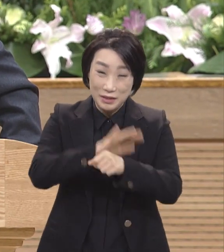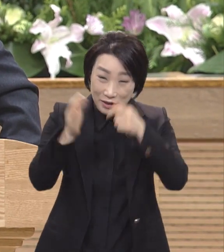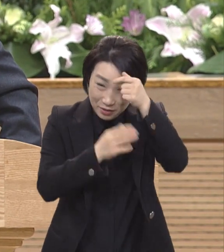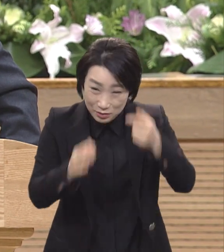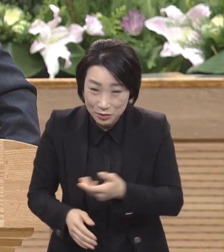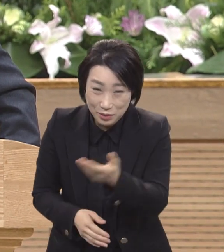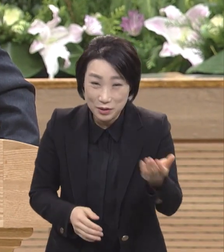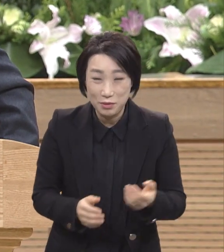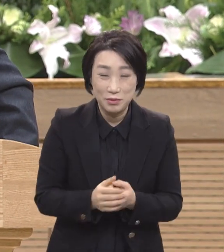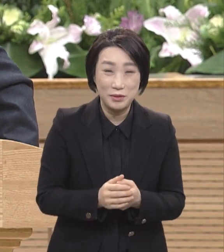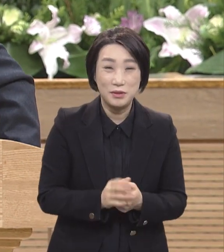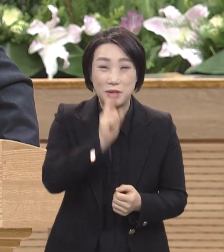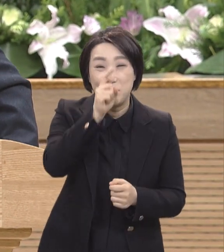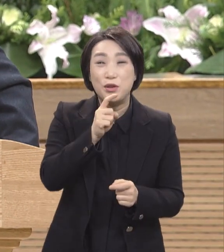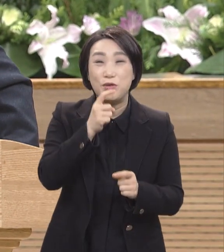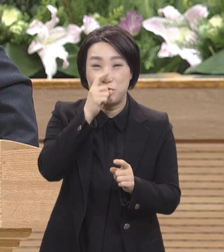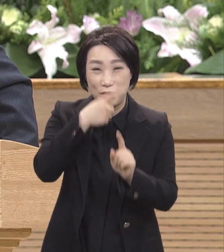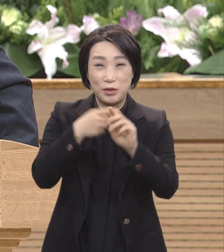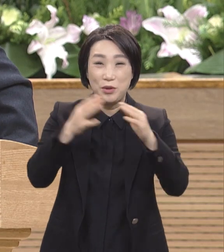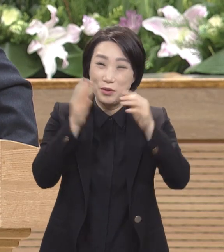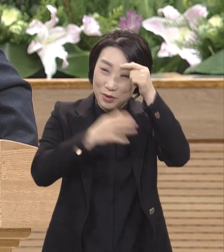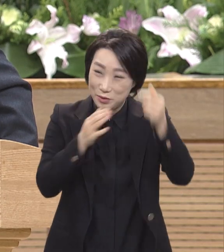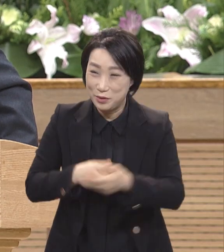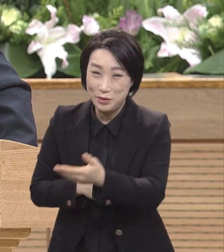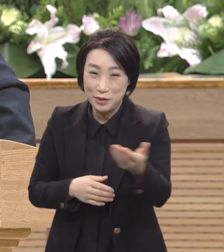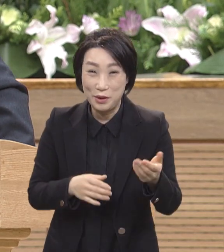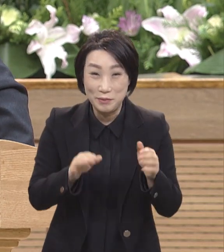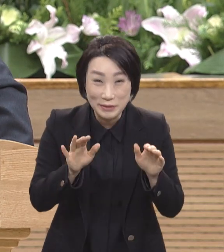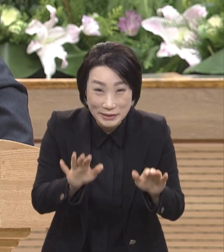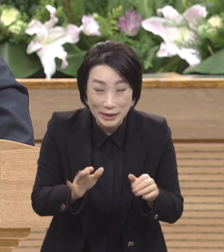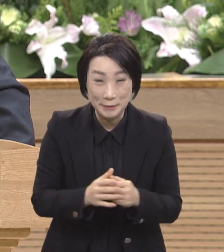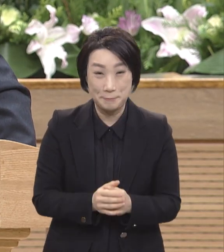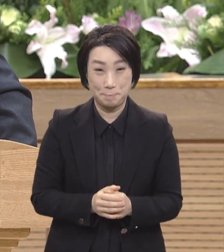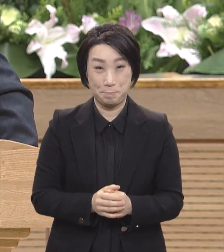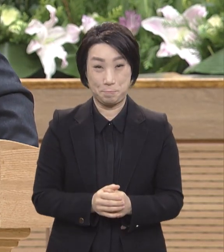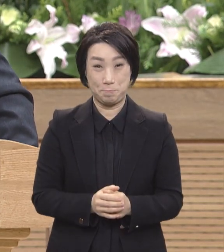사랑하는 연세주함께 성도들이요. 자,